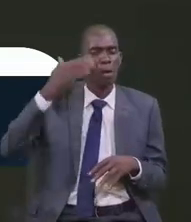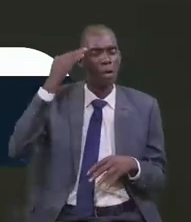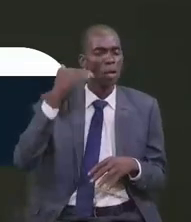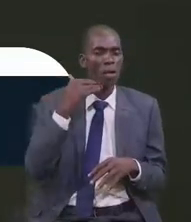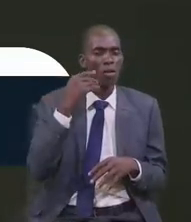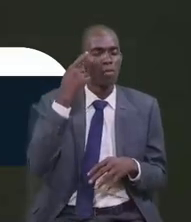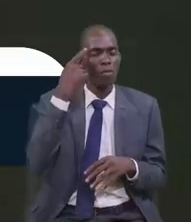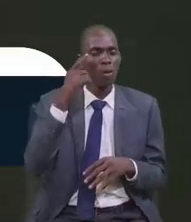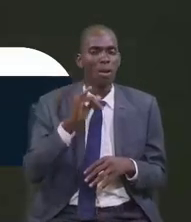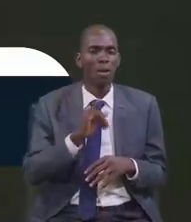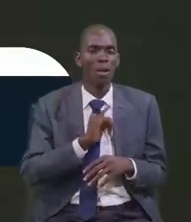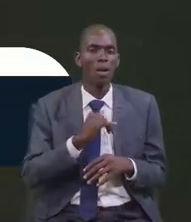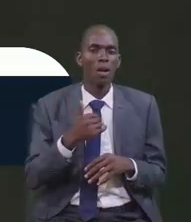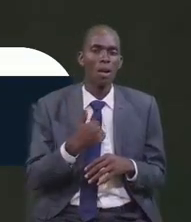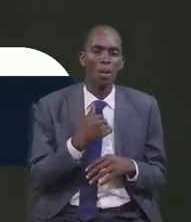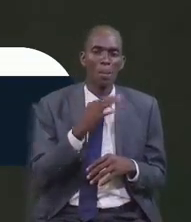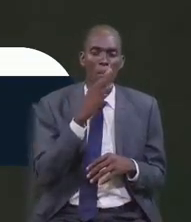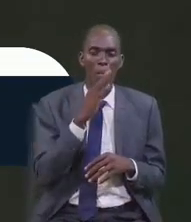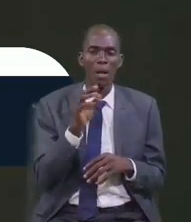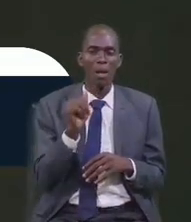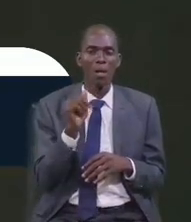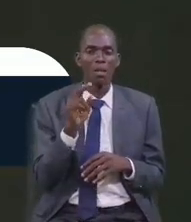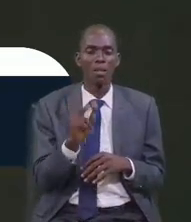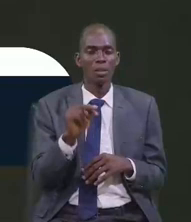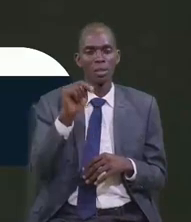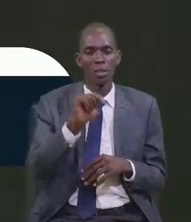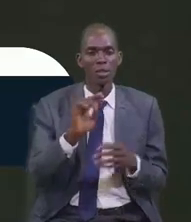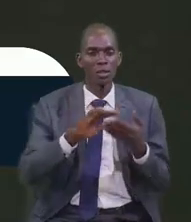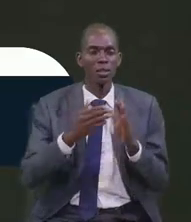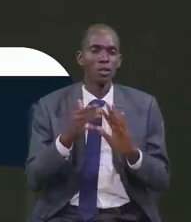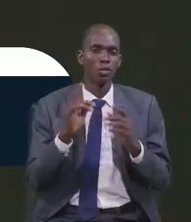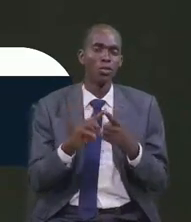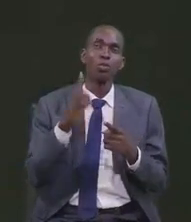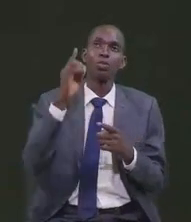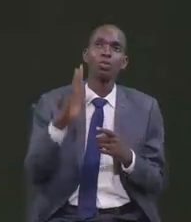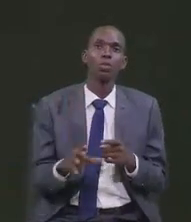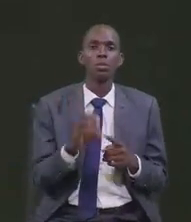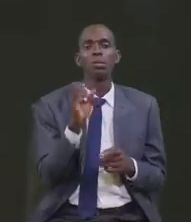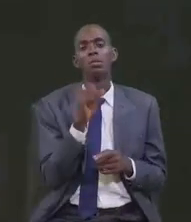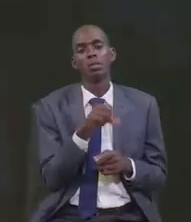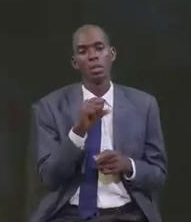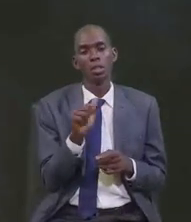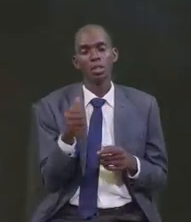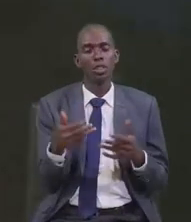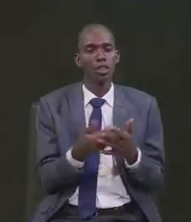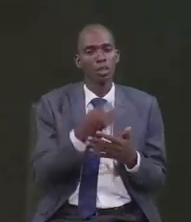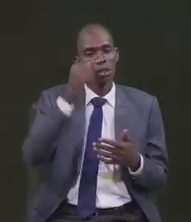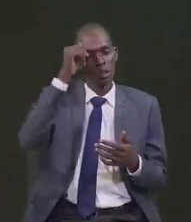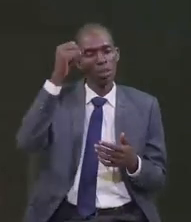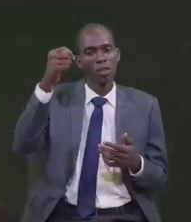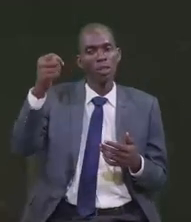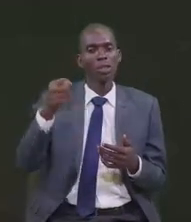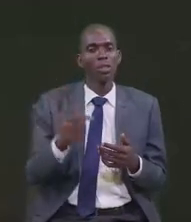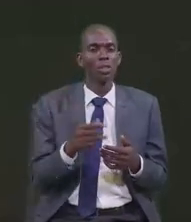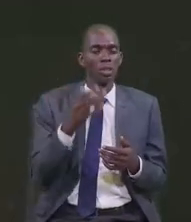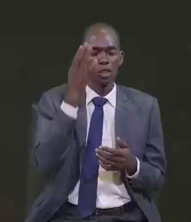suis consacré à Dieu. Aha, une nouvelle théorie. Il connaissait la théorie.